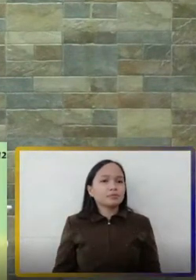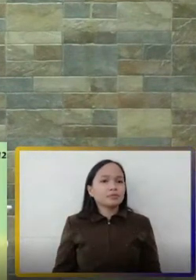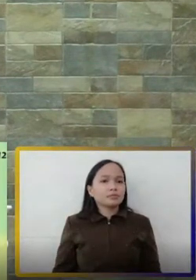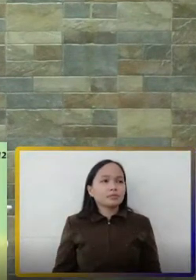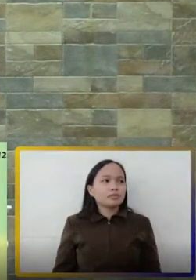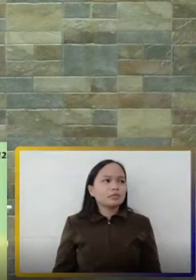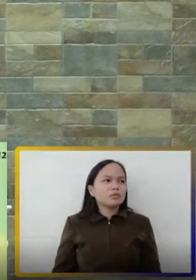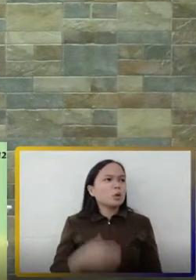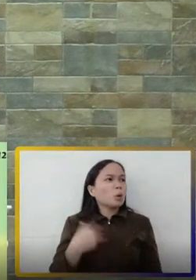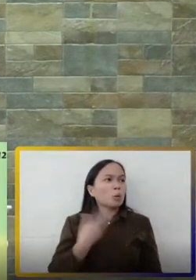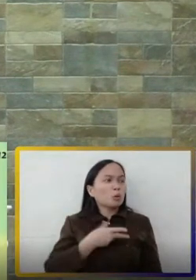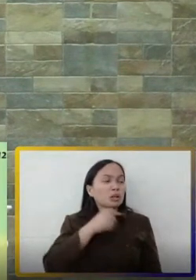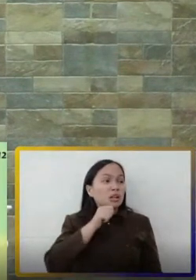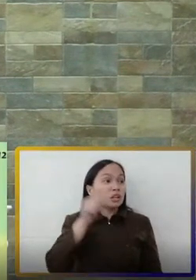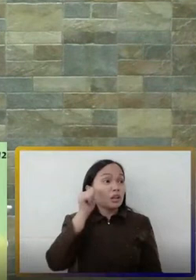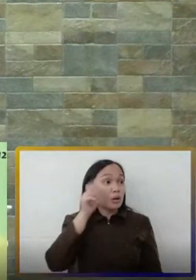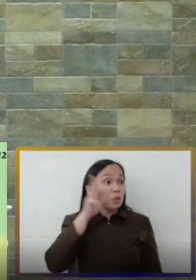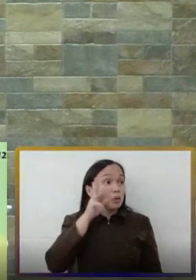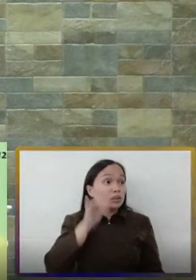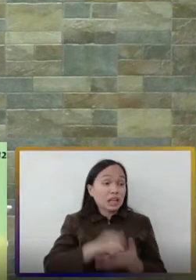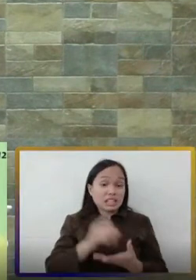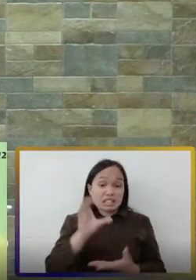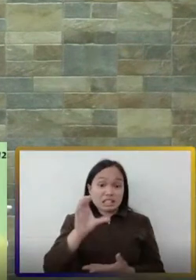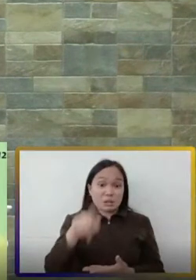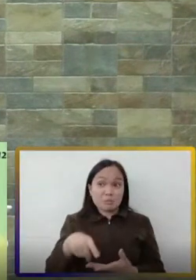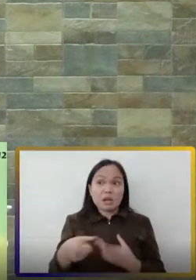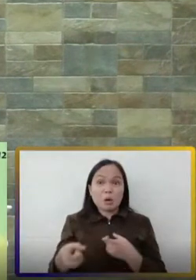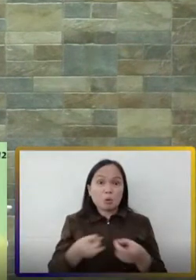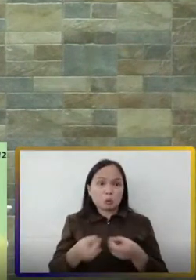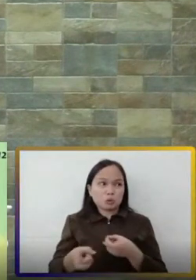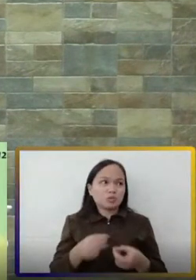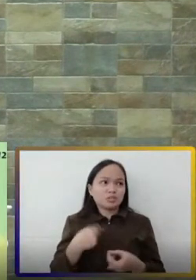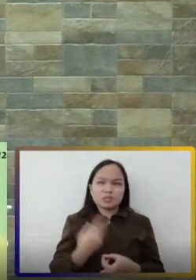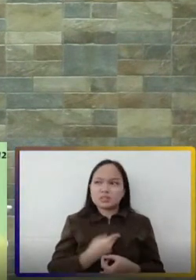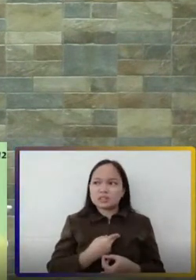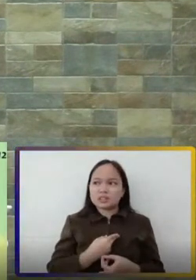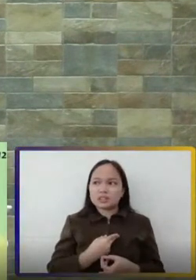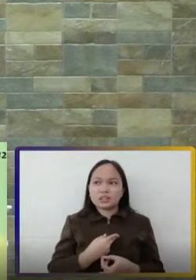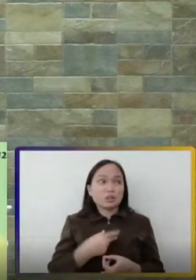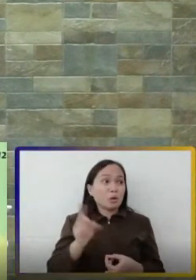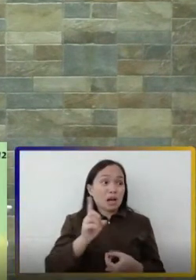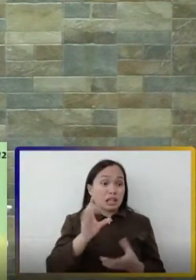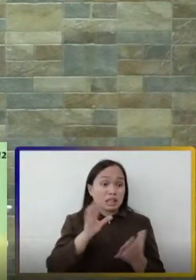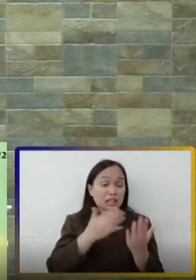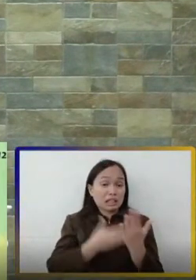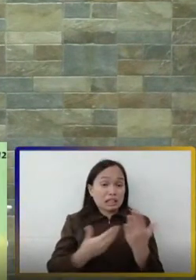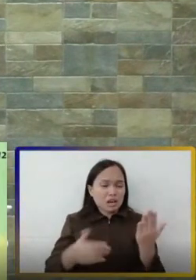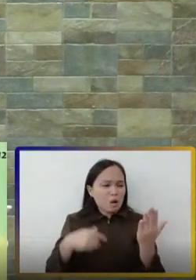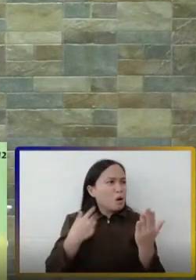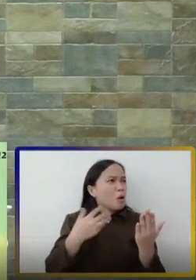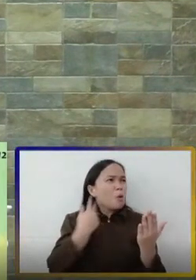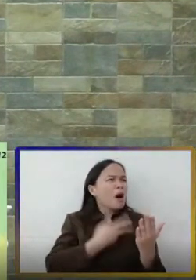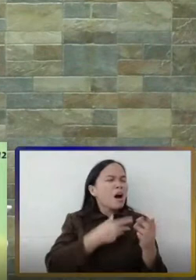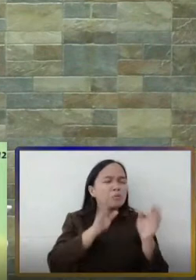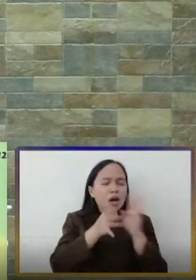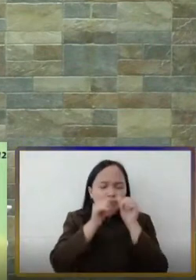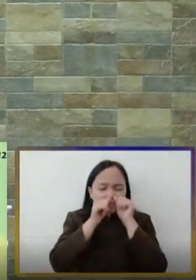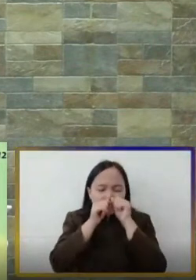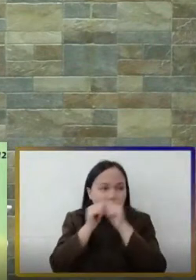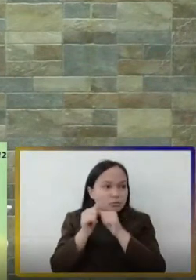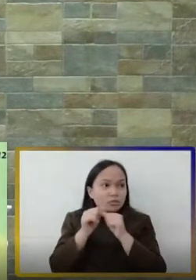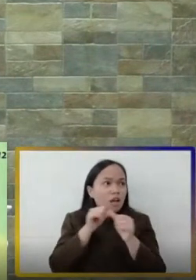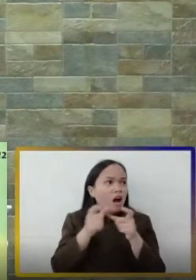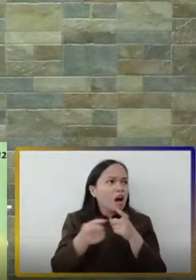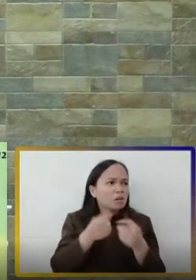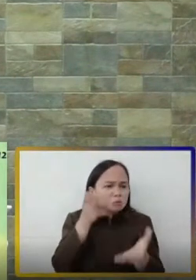Hindi natin napapansin, kontrolado na tayo nito. Kontrolado na tayo ng content. Hindi na nga masaway eh.